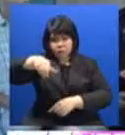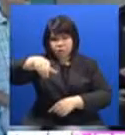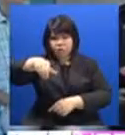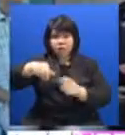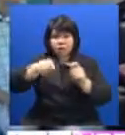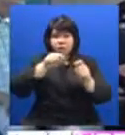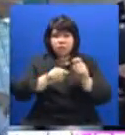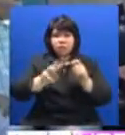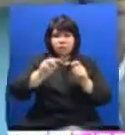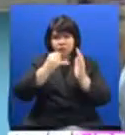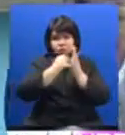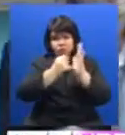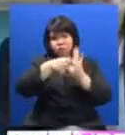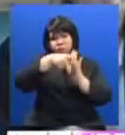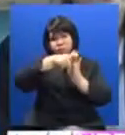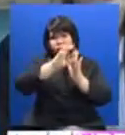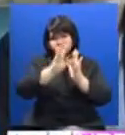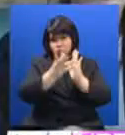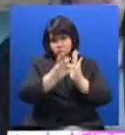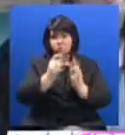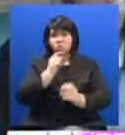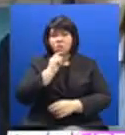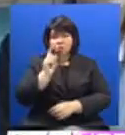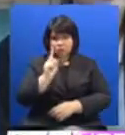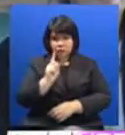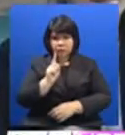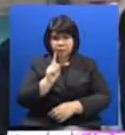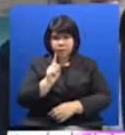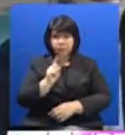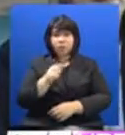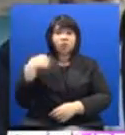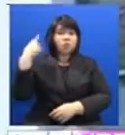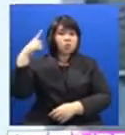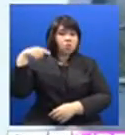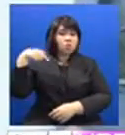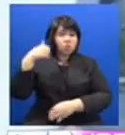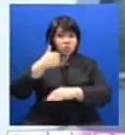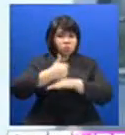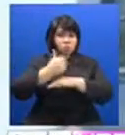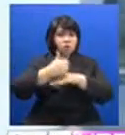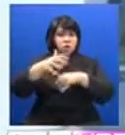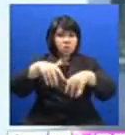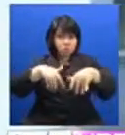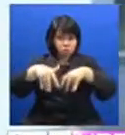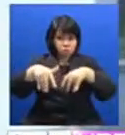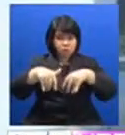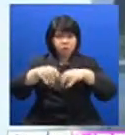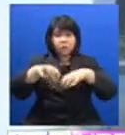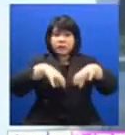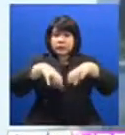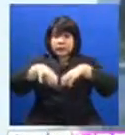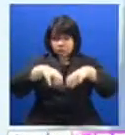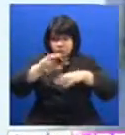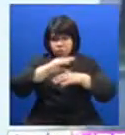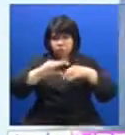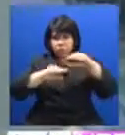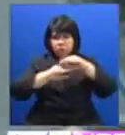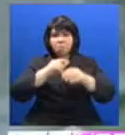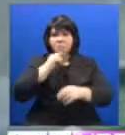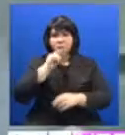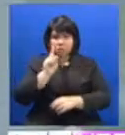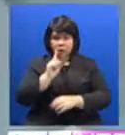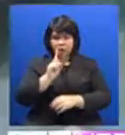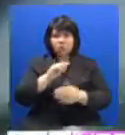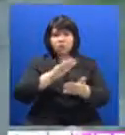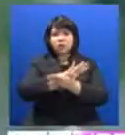สูงอำเภอเมืองจังหวัดพิษณุโลกว่านางพัชรีจันนาผู้ใหญ่บ้านซึ่งเป็นผู้จัดการครงการยอมรับได้ใช้เอกสาร